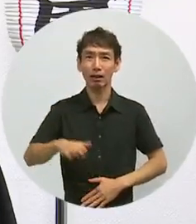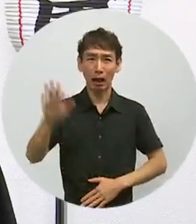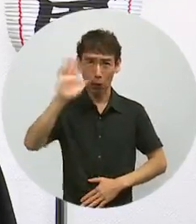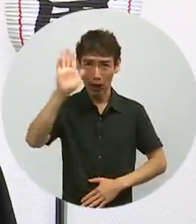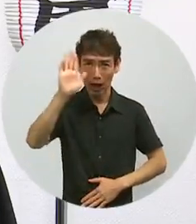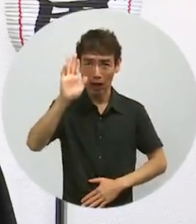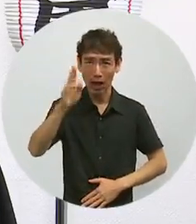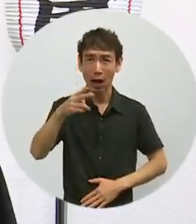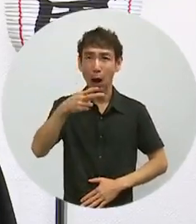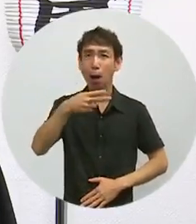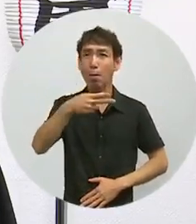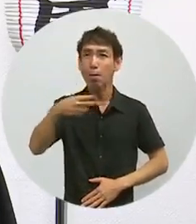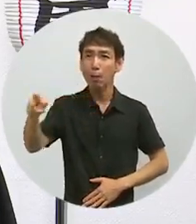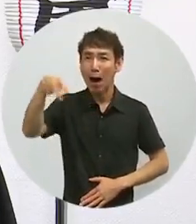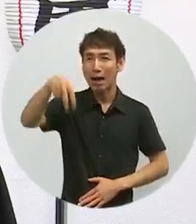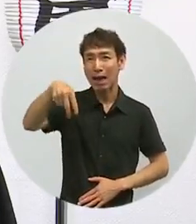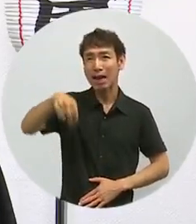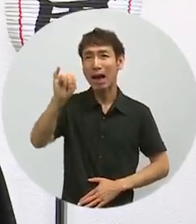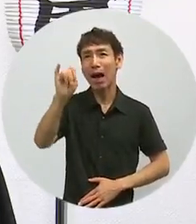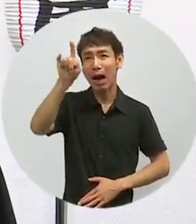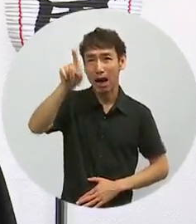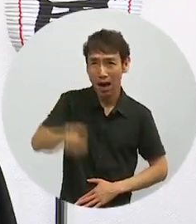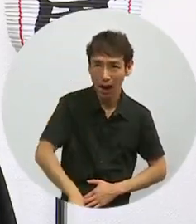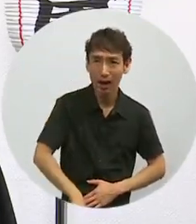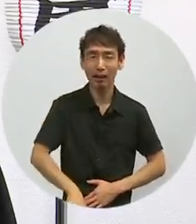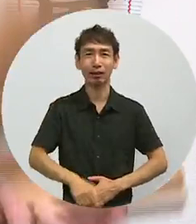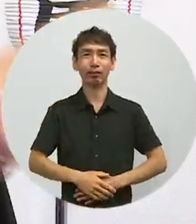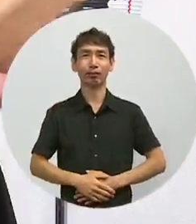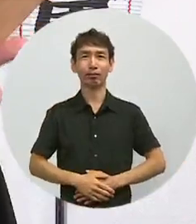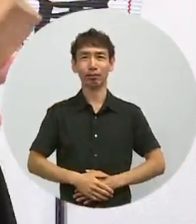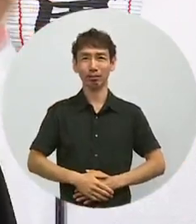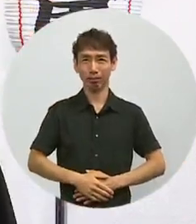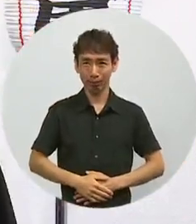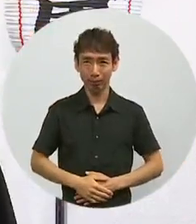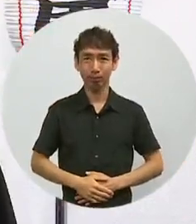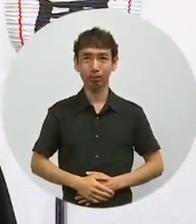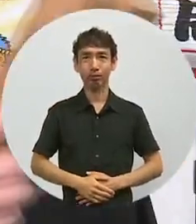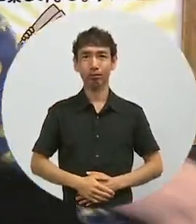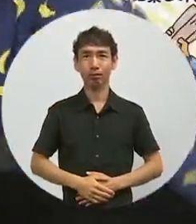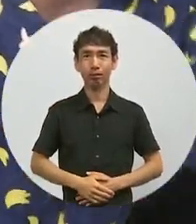さようならバナナーイ。